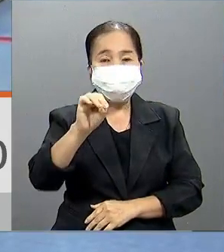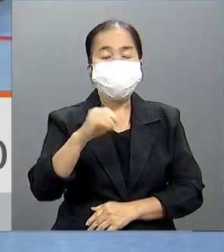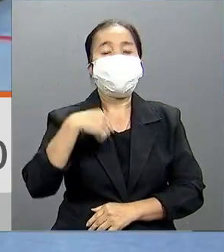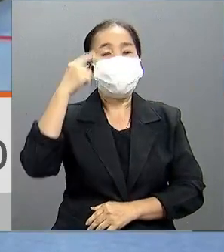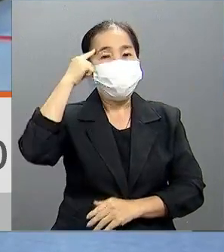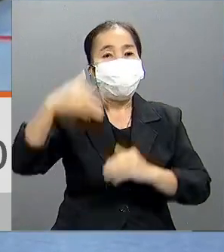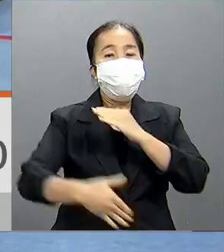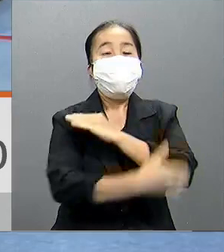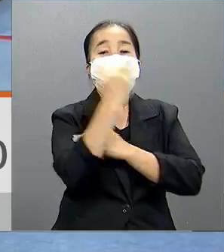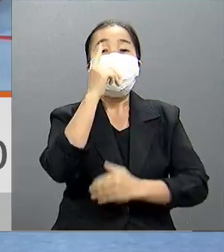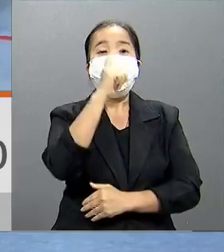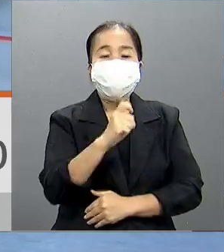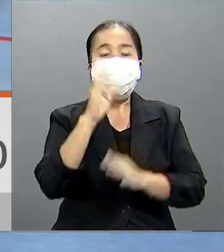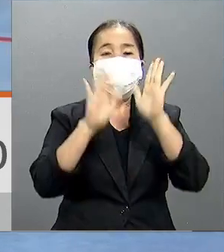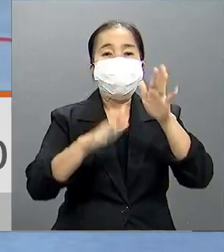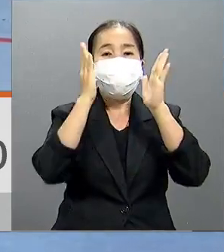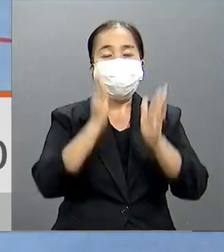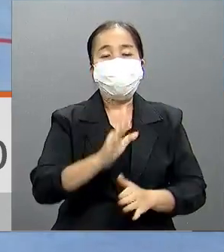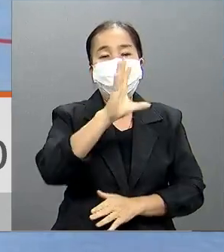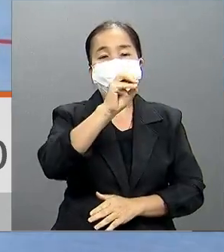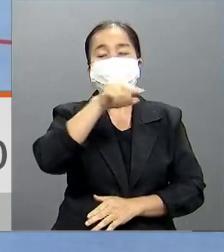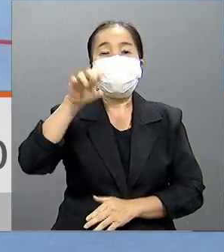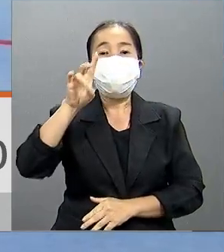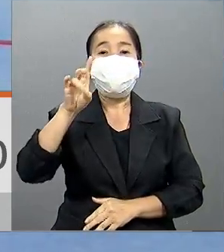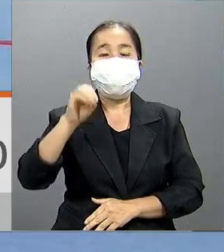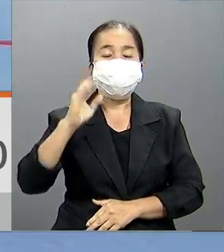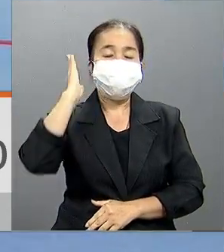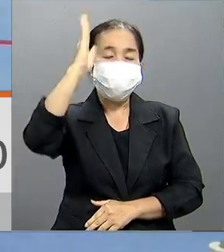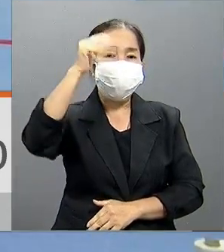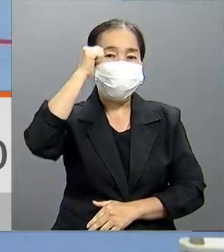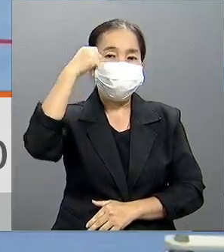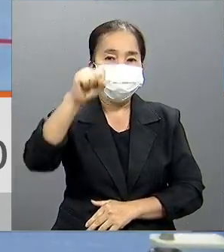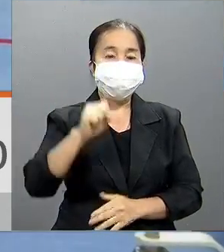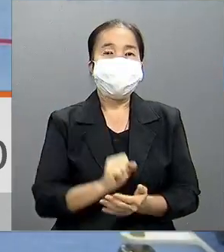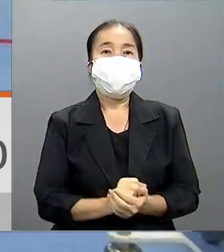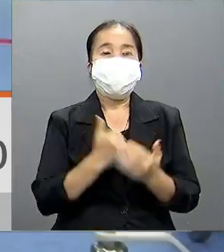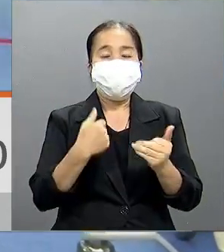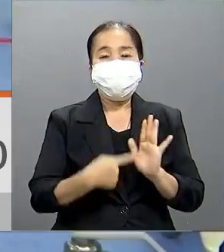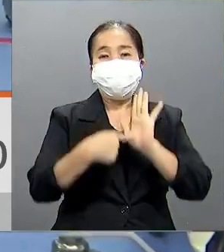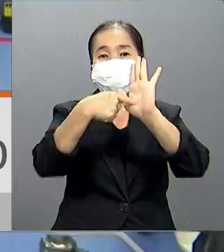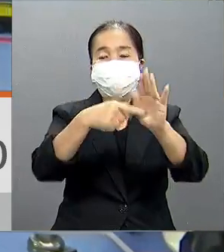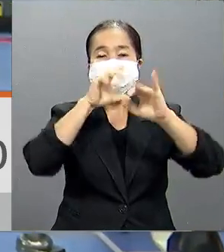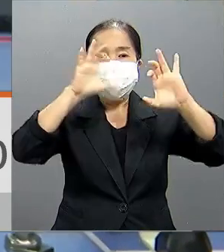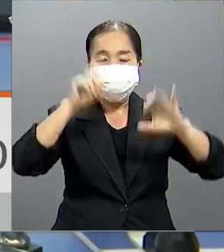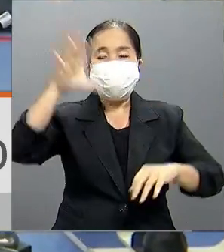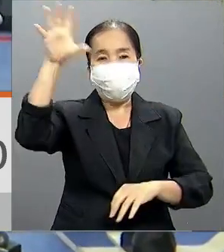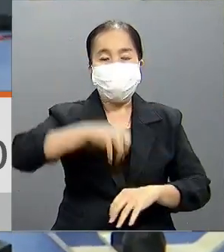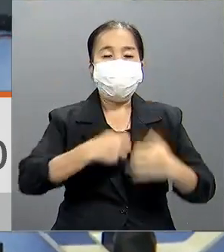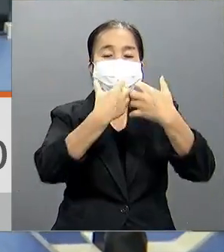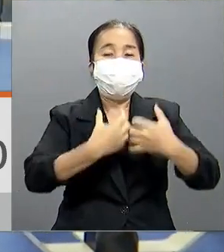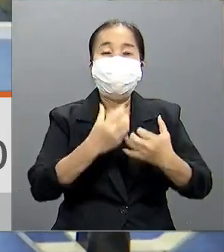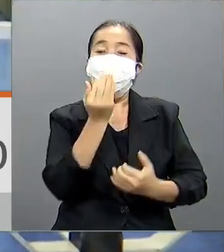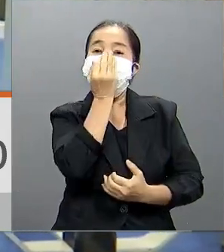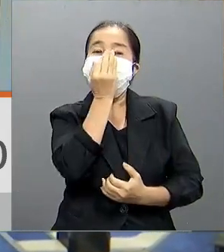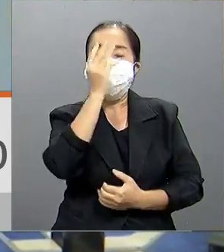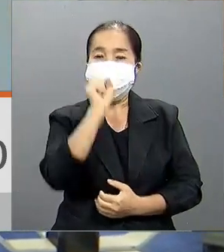ได้50-70คนในอีก 10วันข้างหน้านะครับซึ่งเสนอให้รัฐบาลจัดหาเครื่องช่วยหายใจให้โปรสำรองไว้